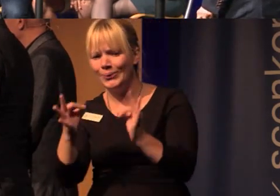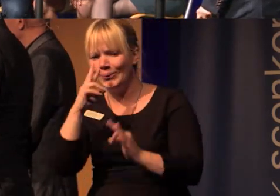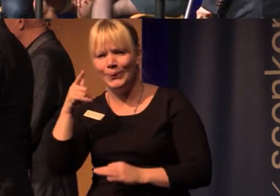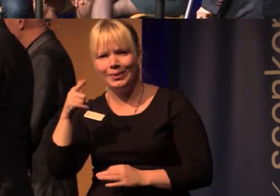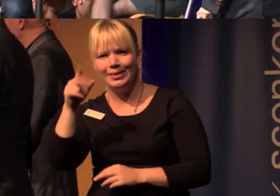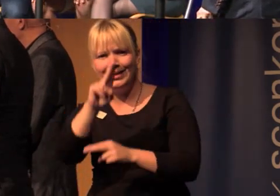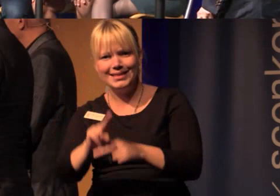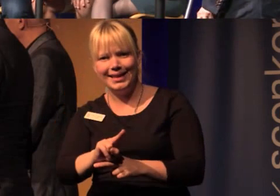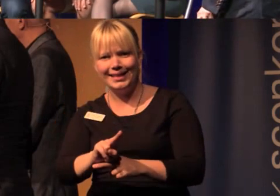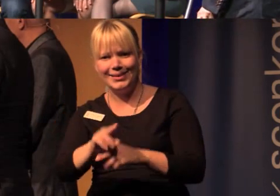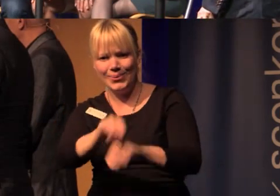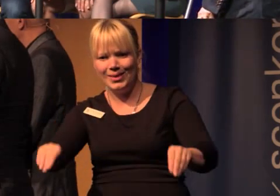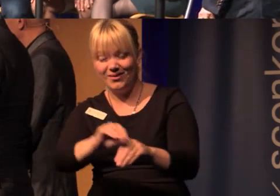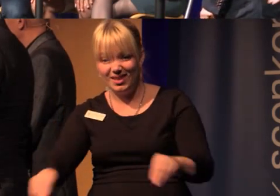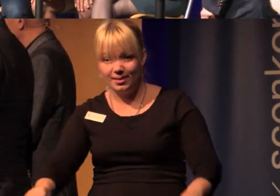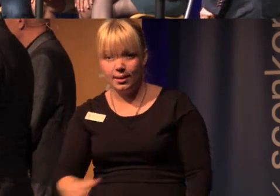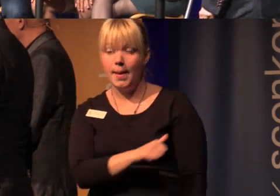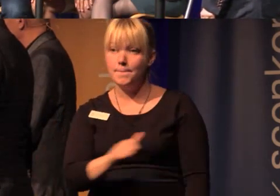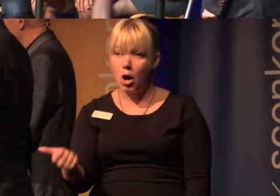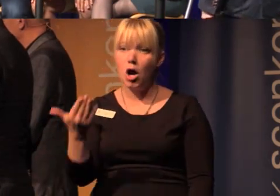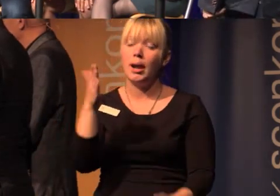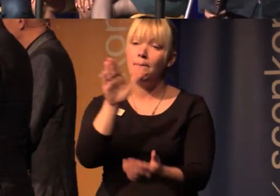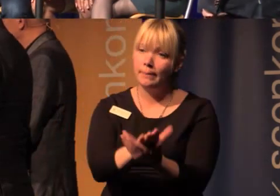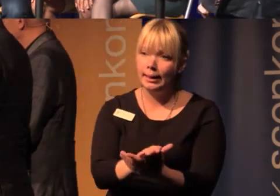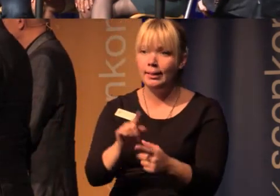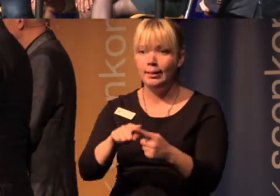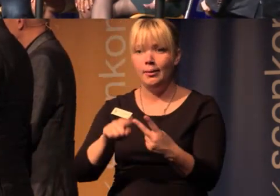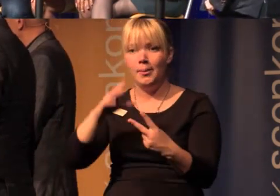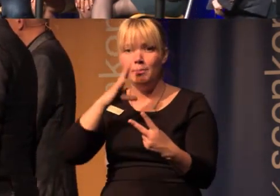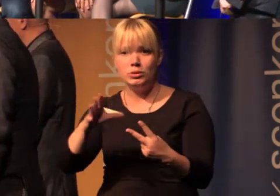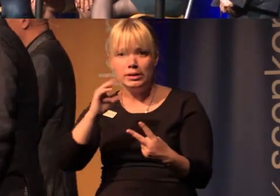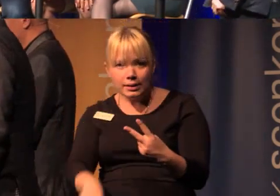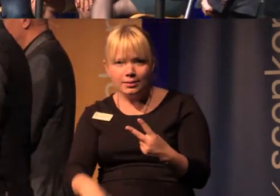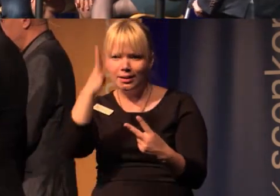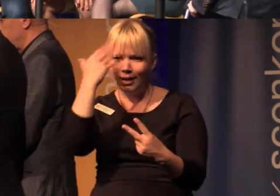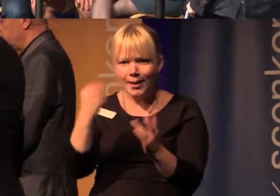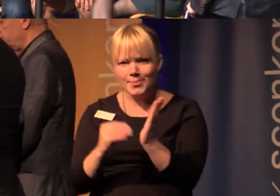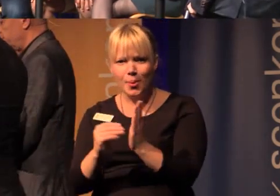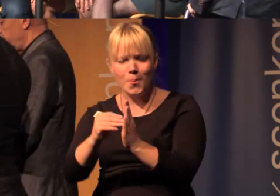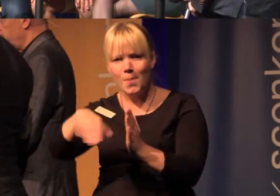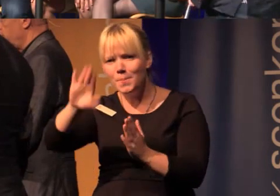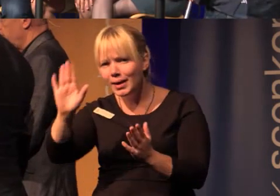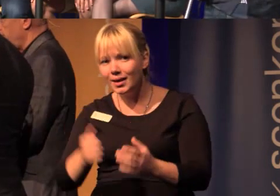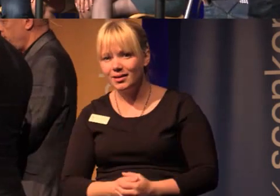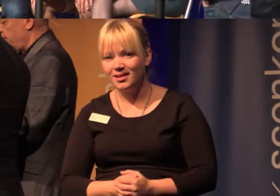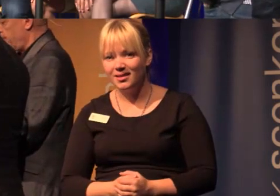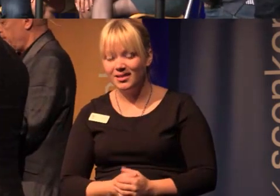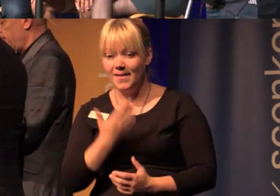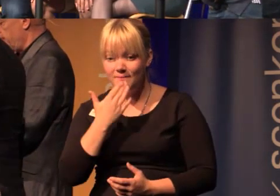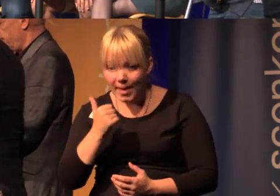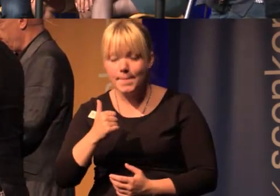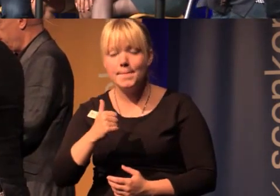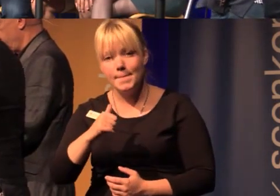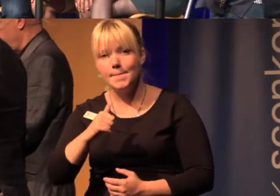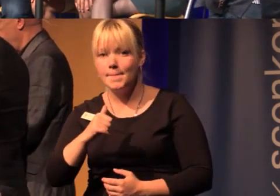Vad är den estetiska undervisningen? Är det bara bild och musik eller kan det utökas till någonting annat? För vilka utökas det? Vad har